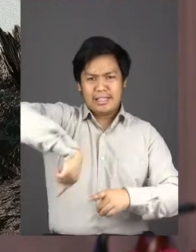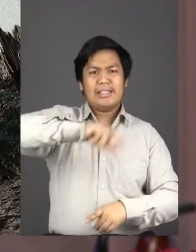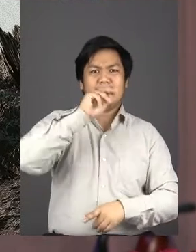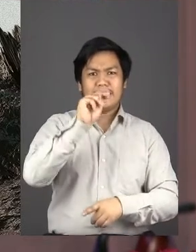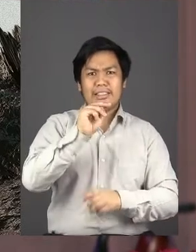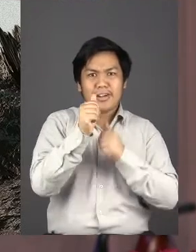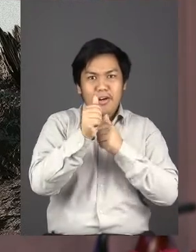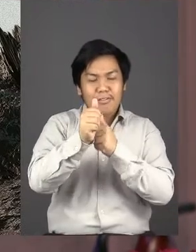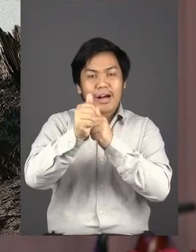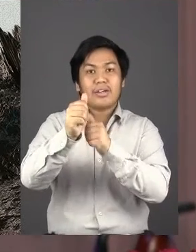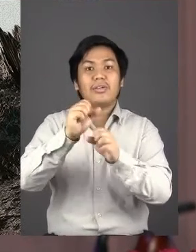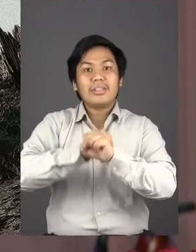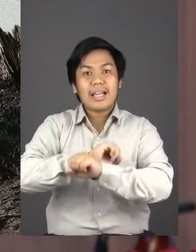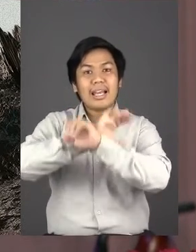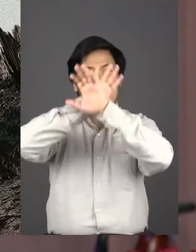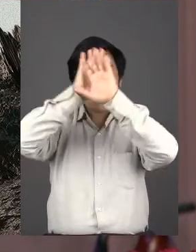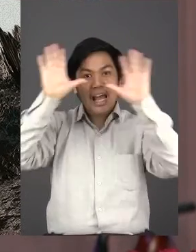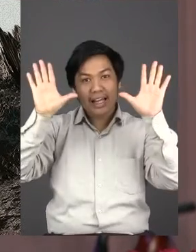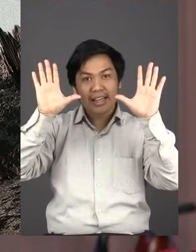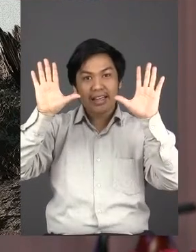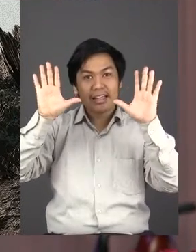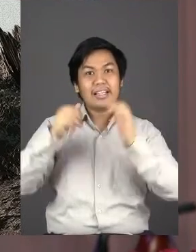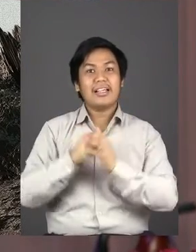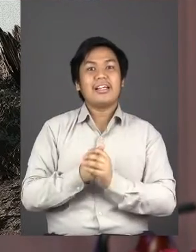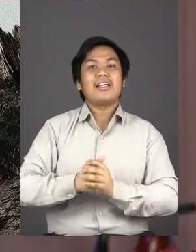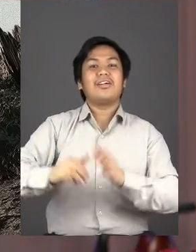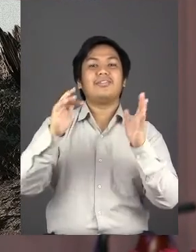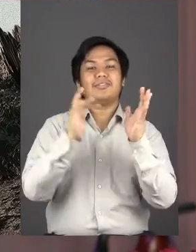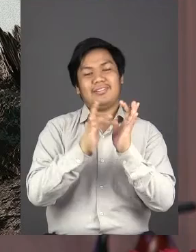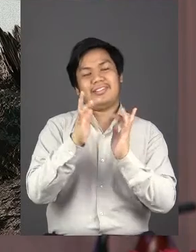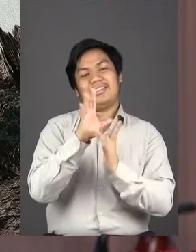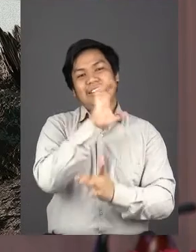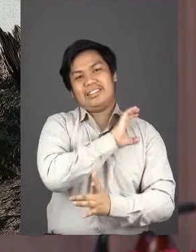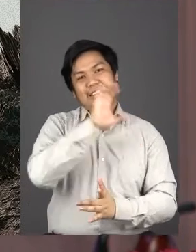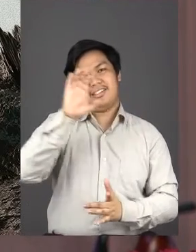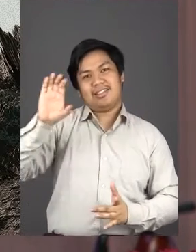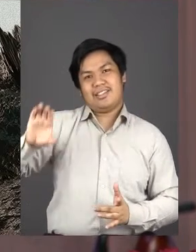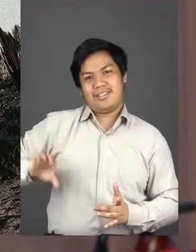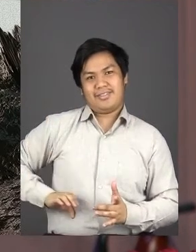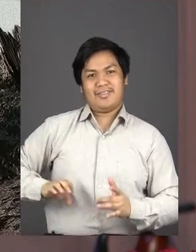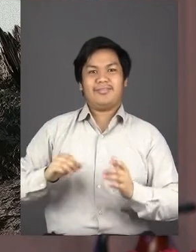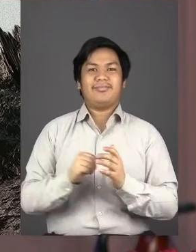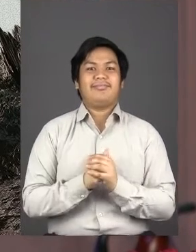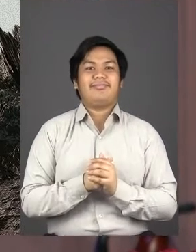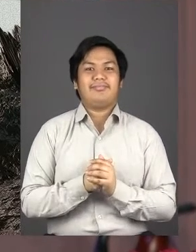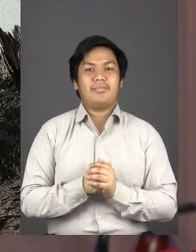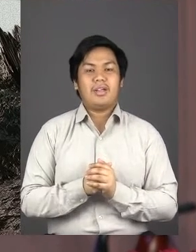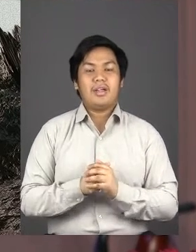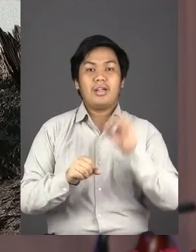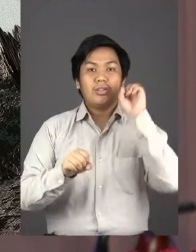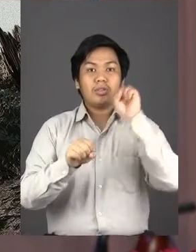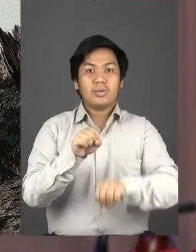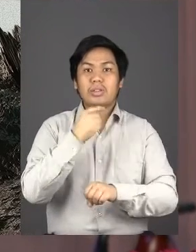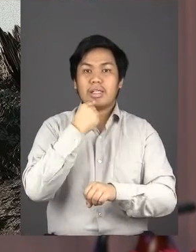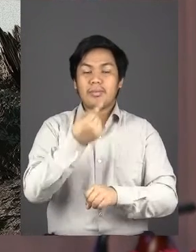ang liwanag ng Panginoong Diyos. Kaya sabi sa